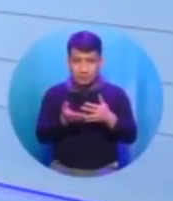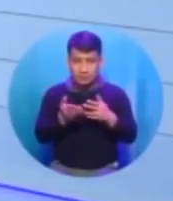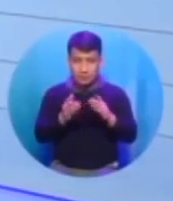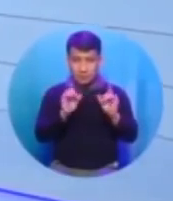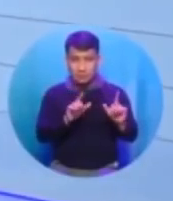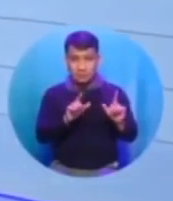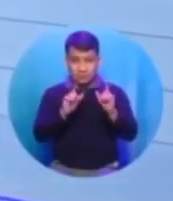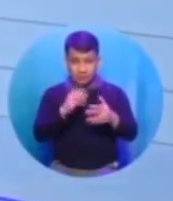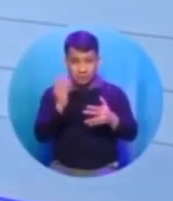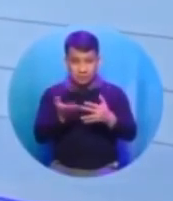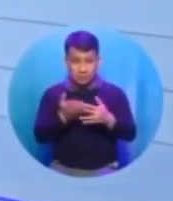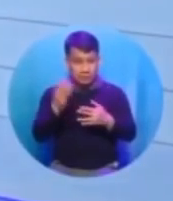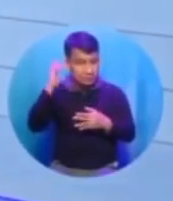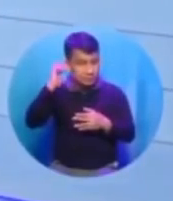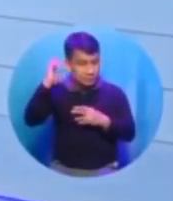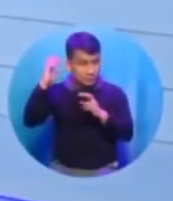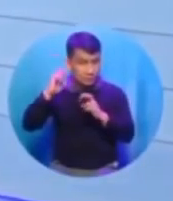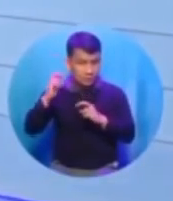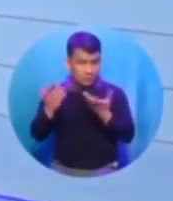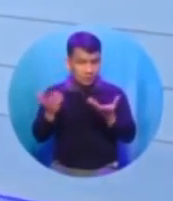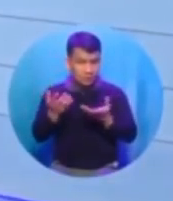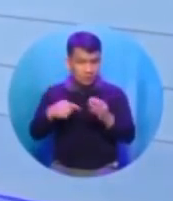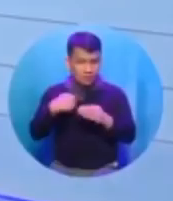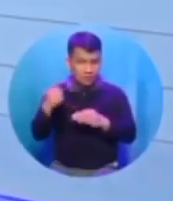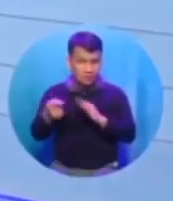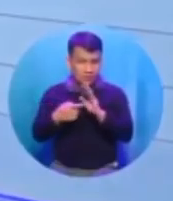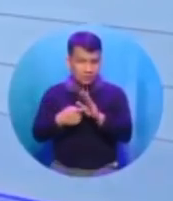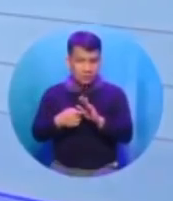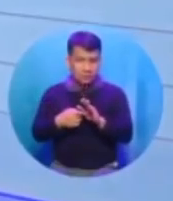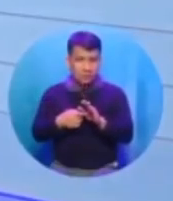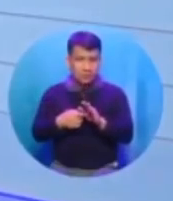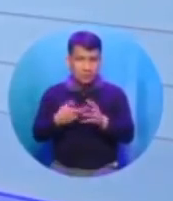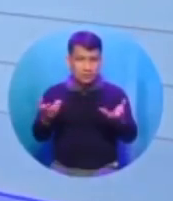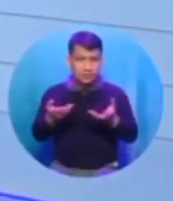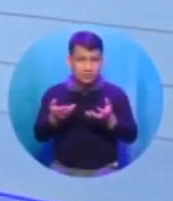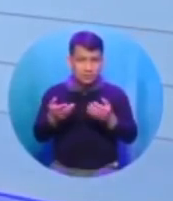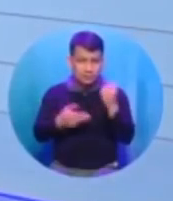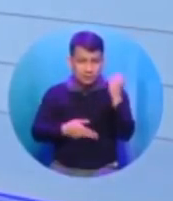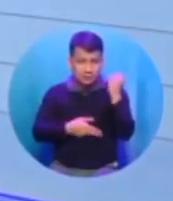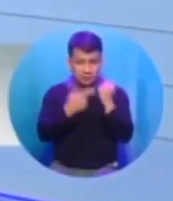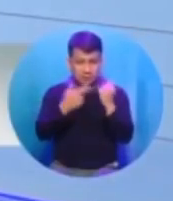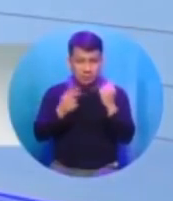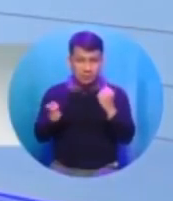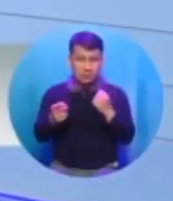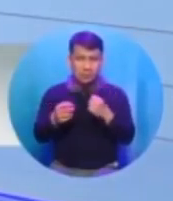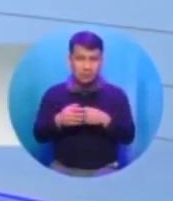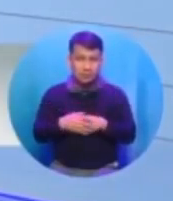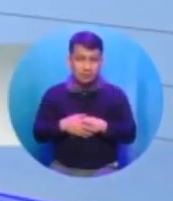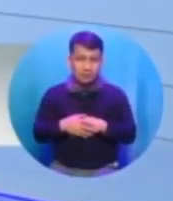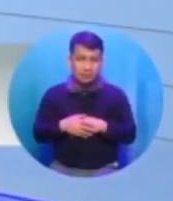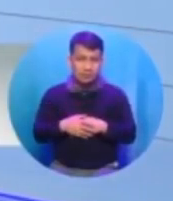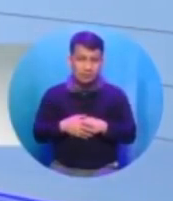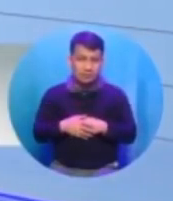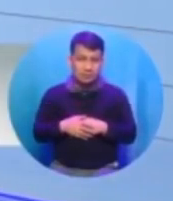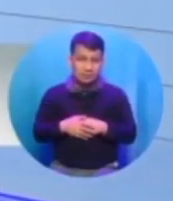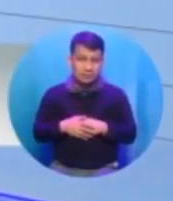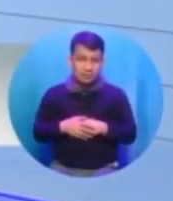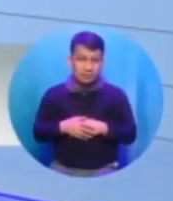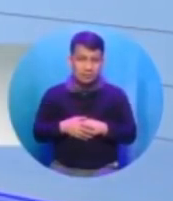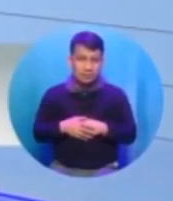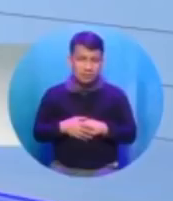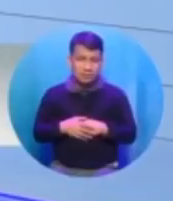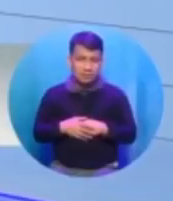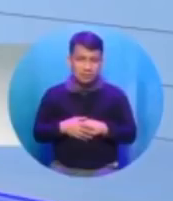makapagsampan ng kaso at ipagagamot kita CT scan. Saan ho ba yung CT scan niyan? Sa ospital? Ang sabi ganon sa akin, sa Naris